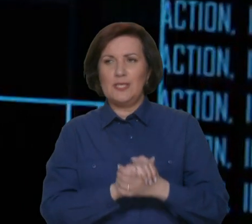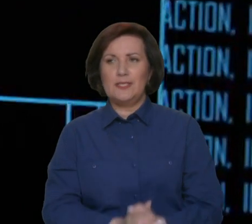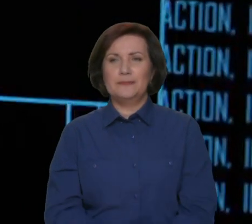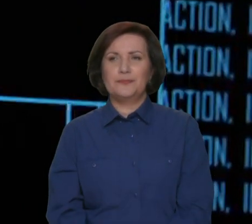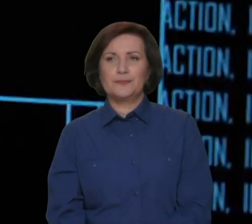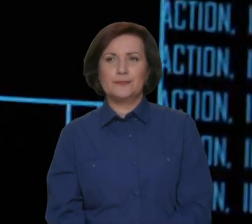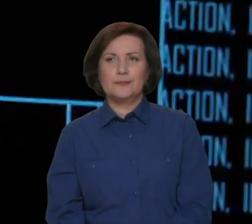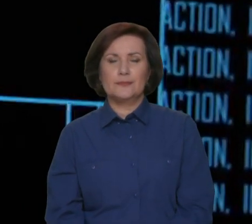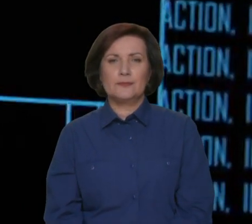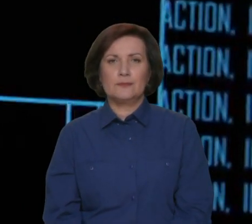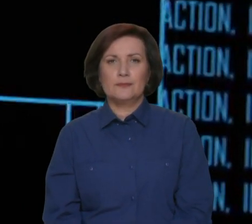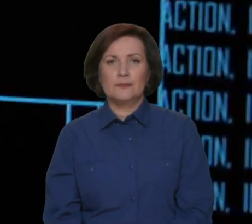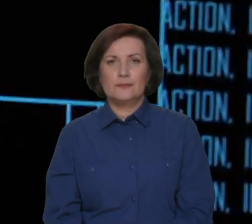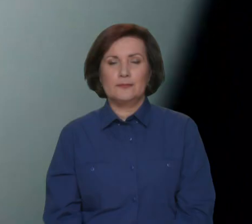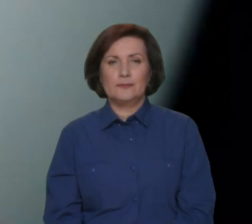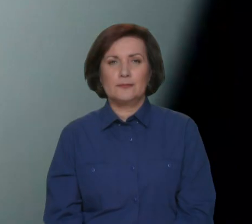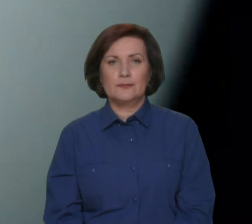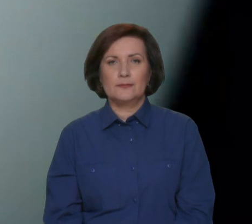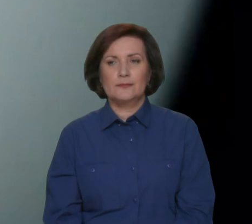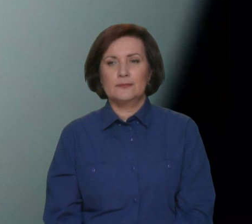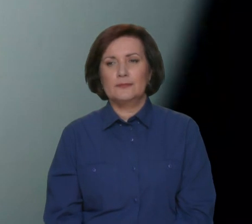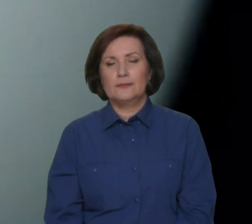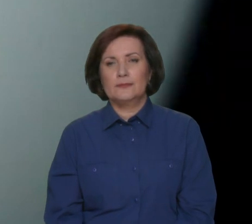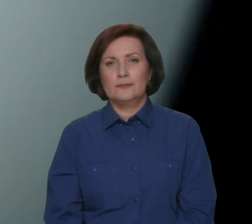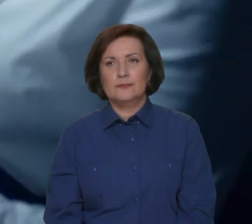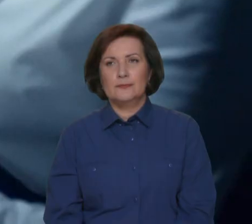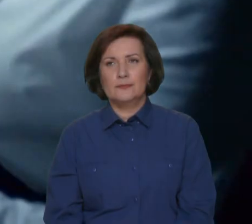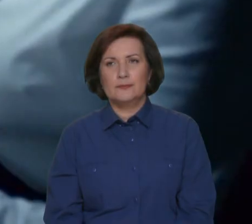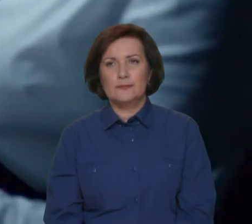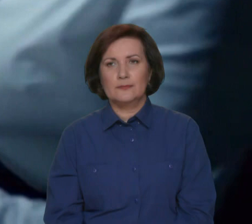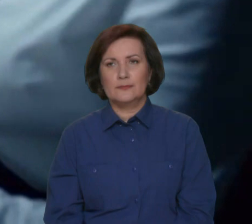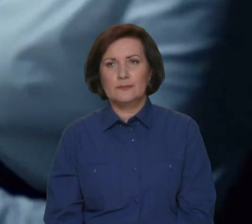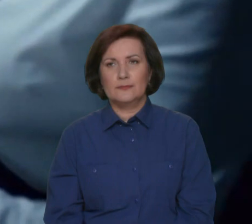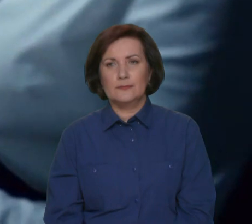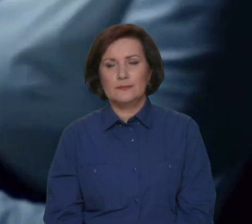Дарина Коломієць, Богдан Заїка, Валерій Ратушнюк. Єдині новини на Суспільному.